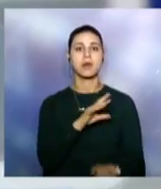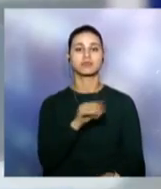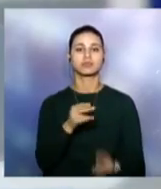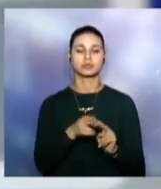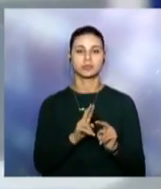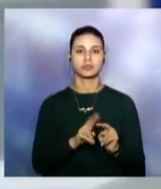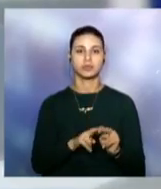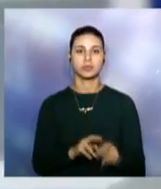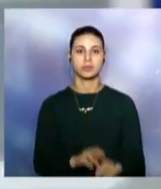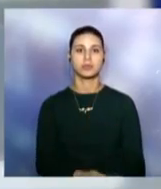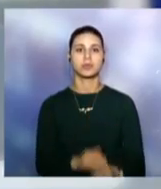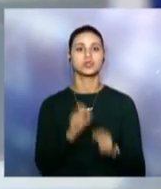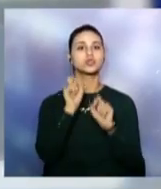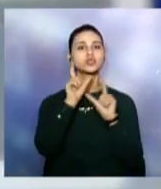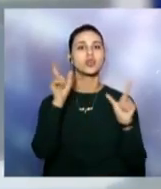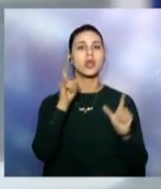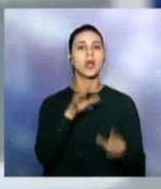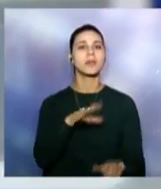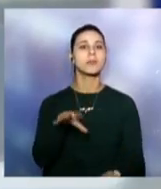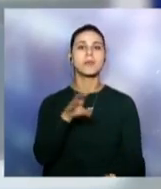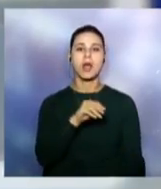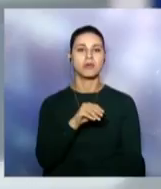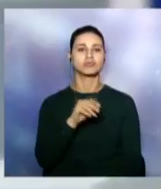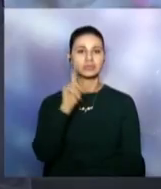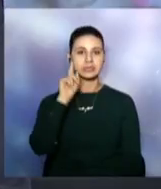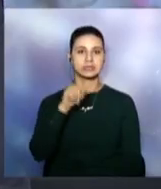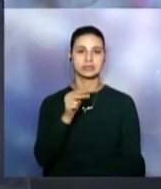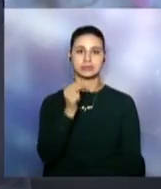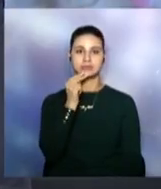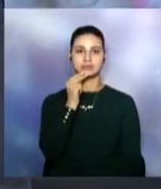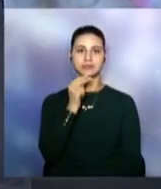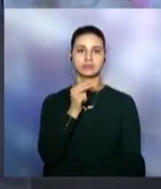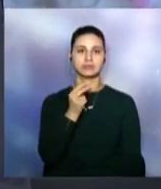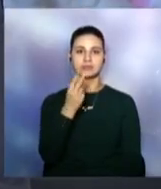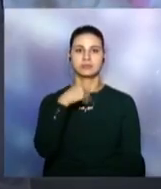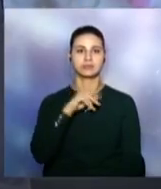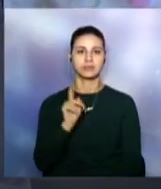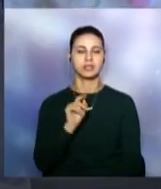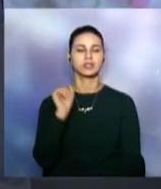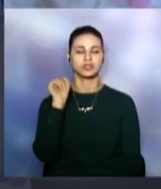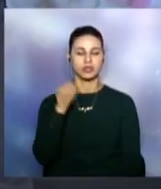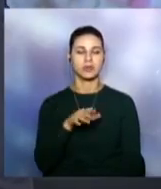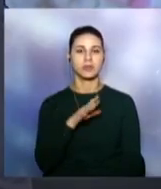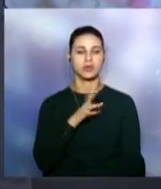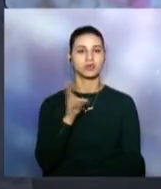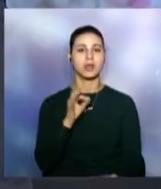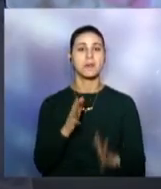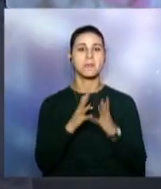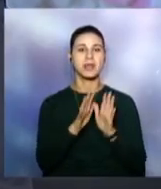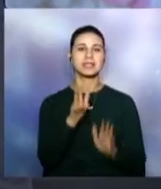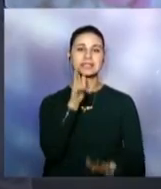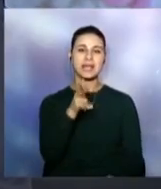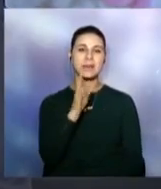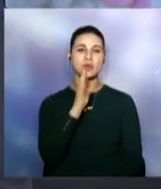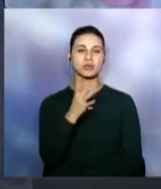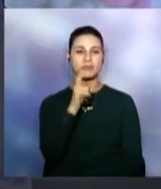ხო. სკოლამდელი ასაკის ბავშვი ნაკლებად რომ ეს ყლაპავდეს. კი, ესაც შესაძლებელია, მაგრამ უფრო